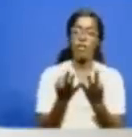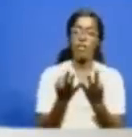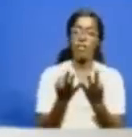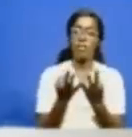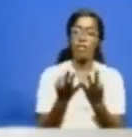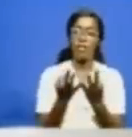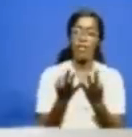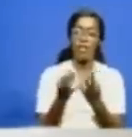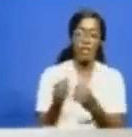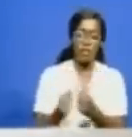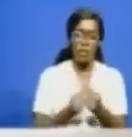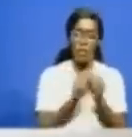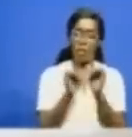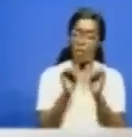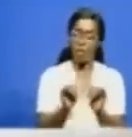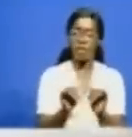ambazo zimekuwa pamoja.